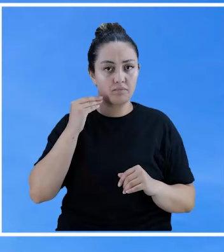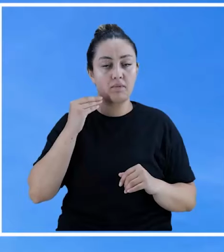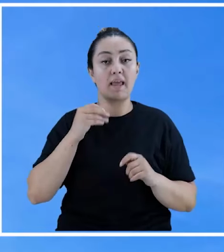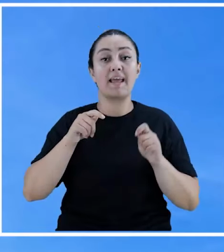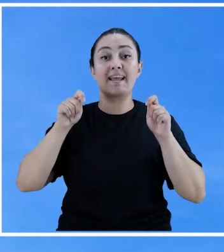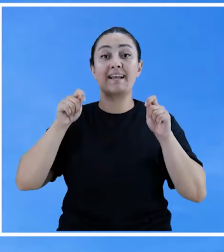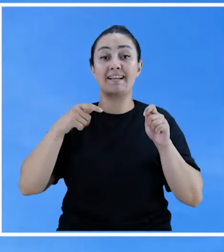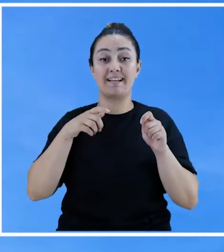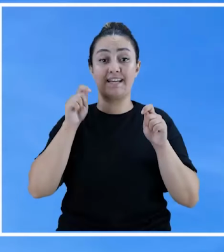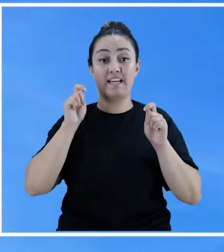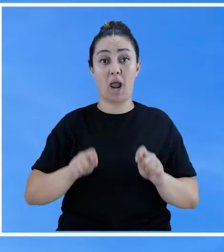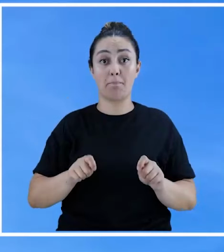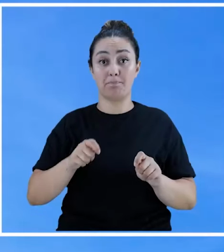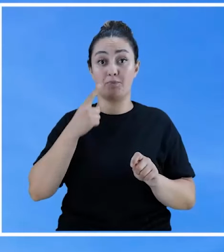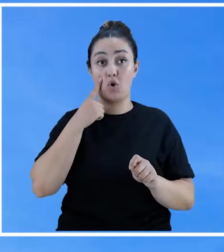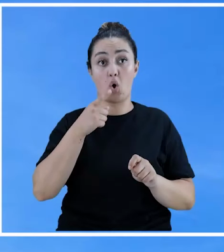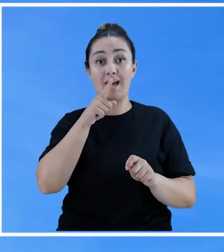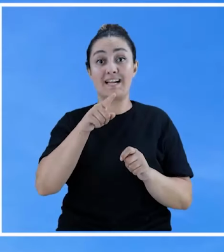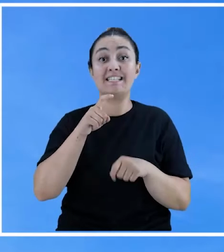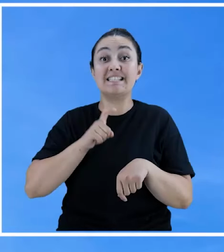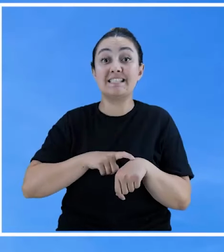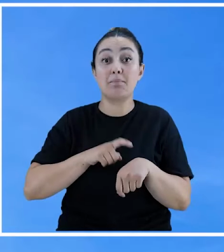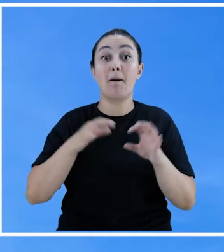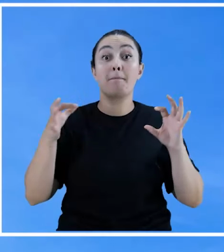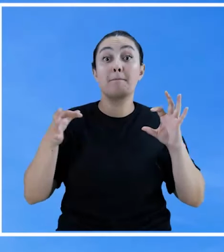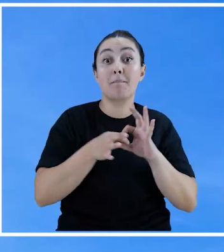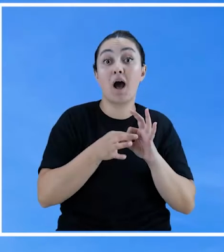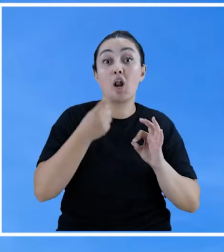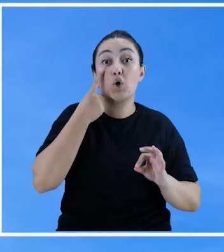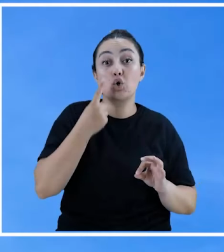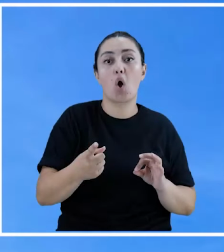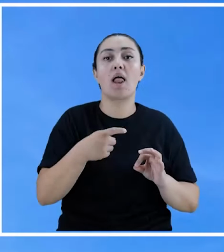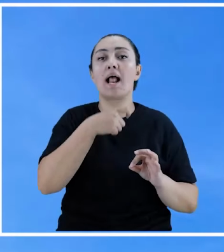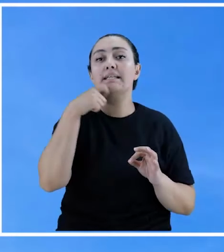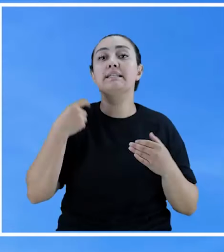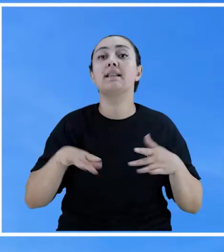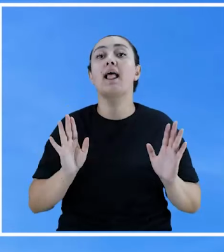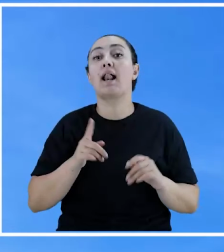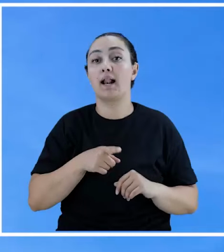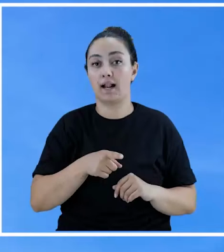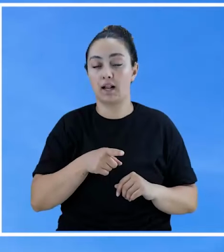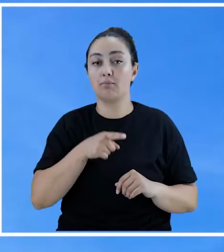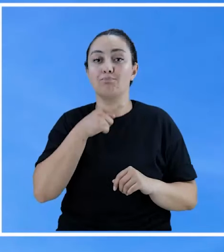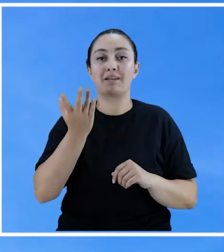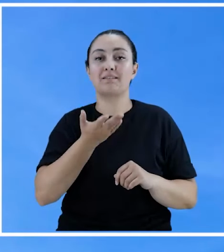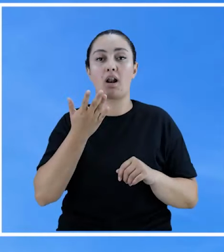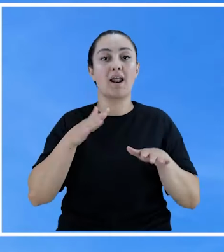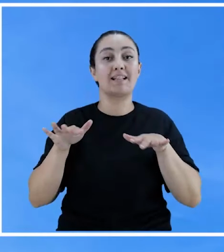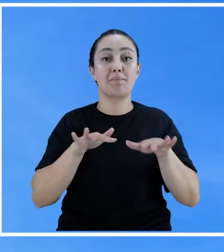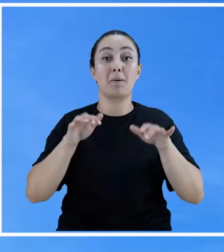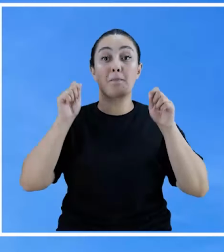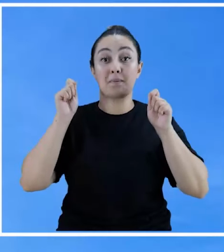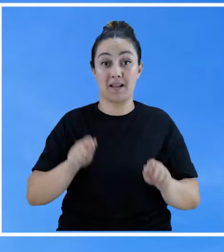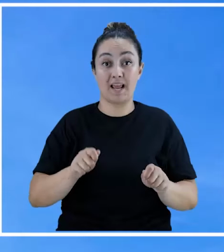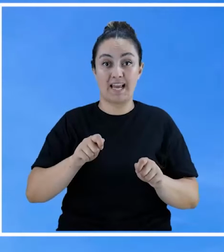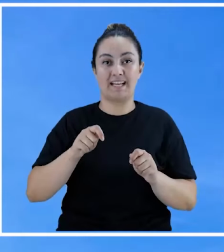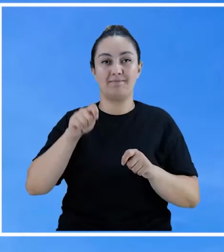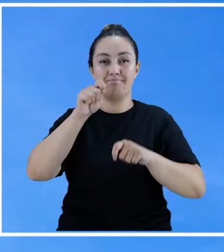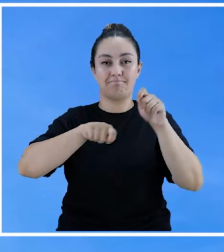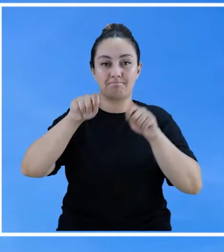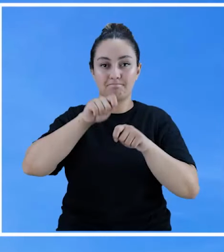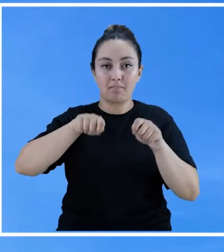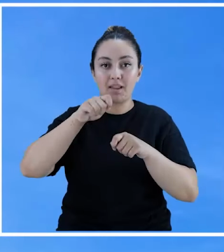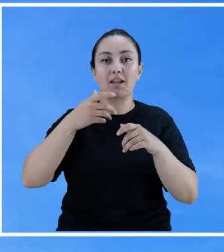biz, yapılar sadece zamana bağlı olarak eskimiyor. İşte bu yaşanılan depremler